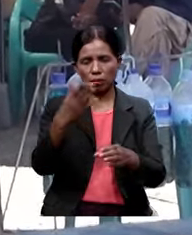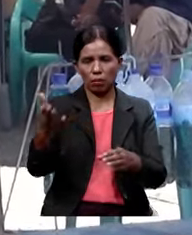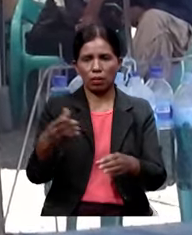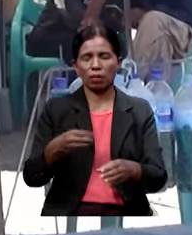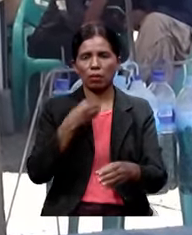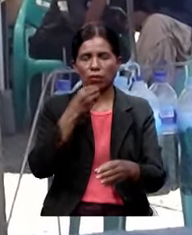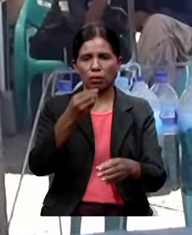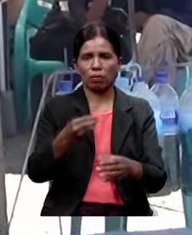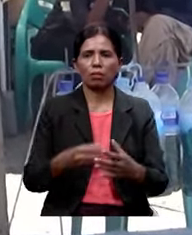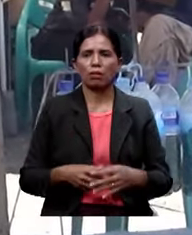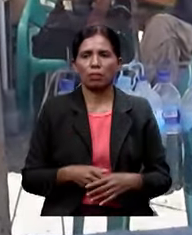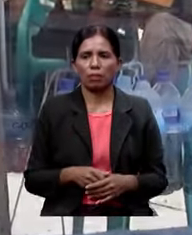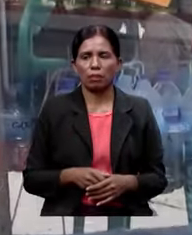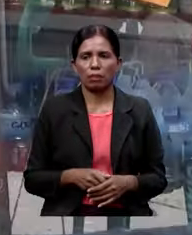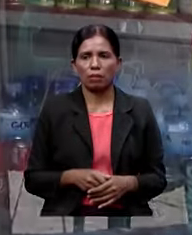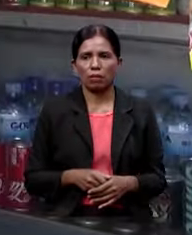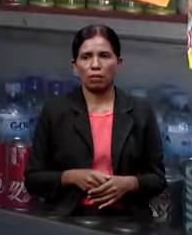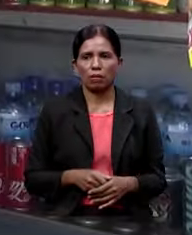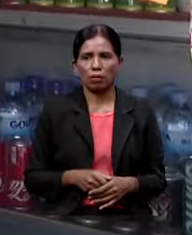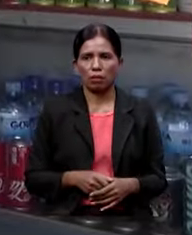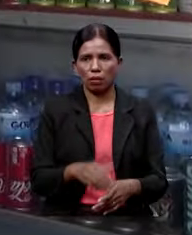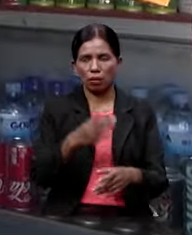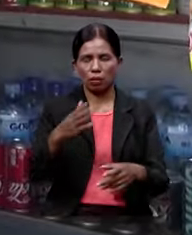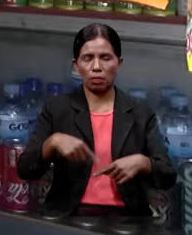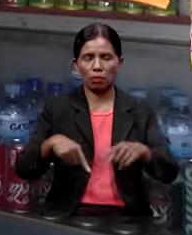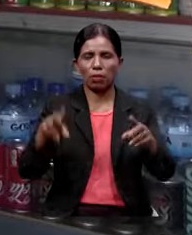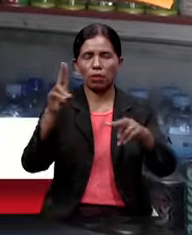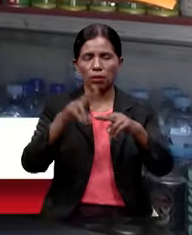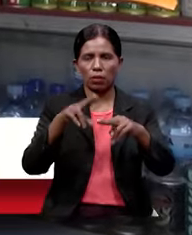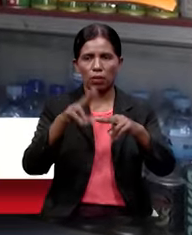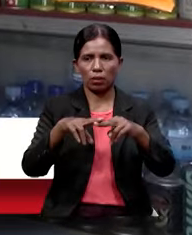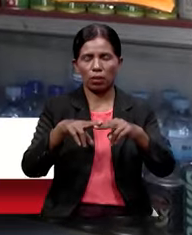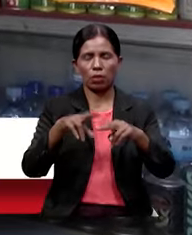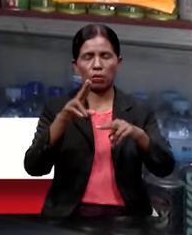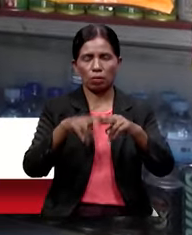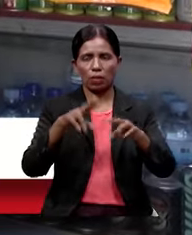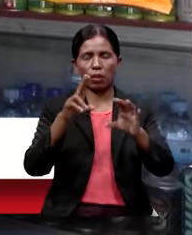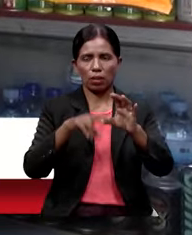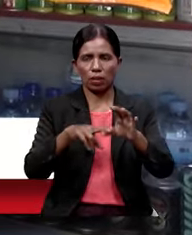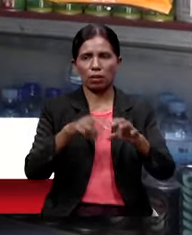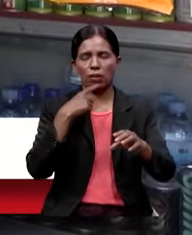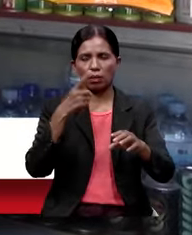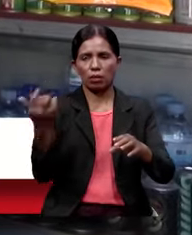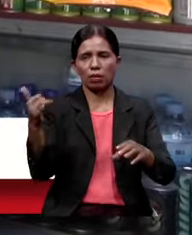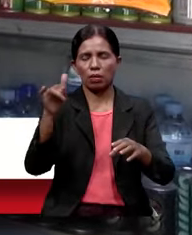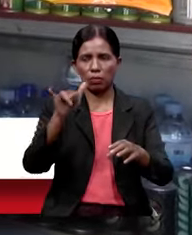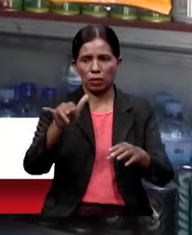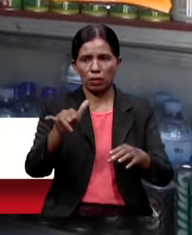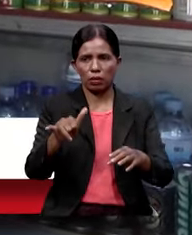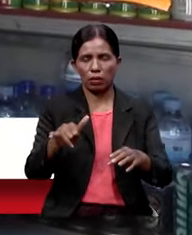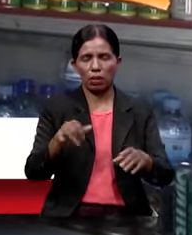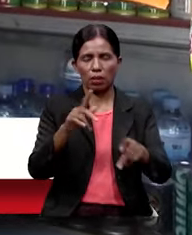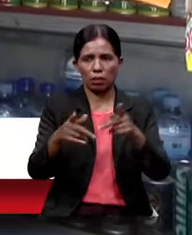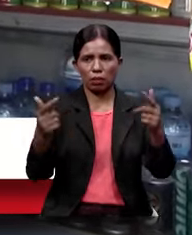bani ben lo. To dien, ito bota sira sate pa kada, be, kadera ne bane, haruka fali ito bota sira ne be, elemento